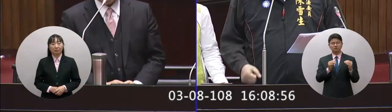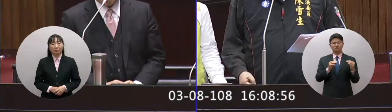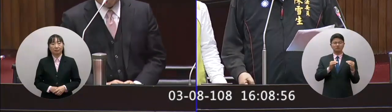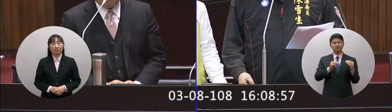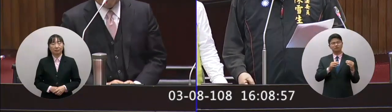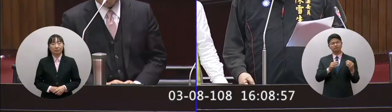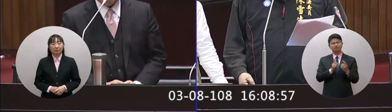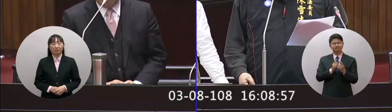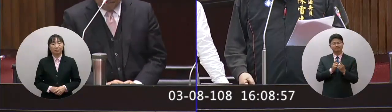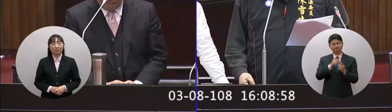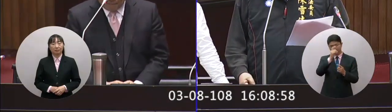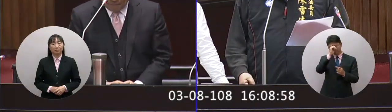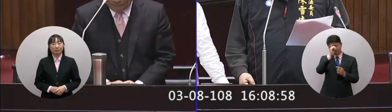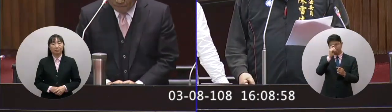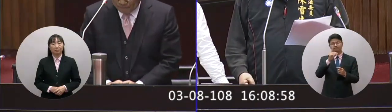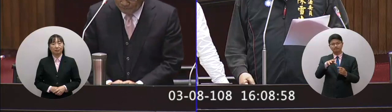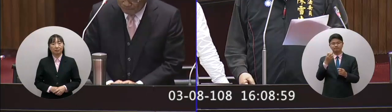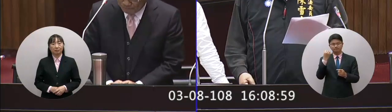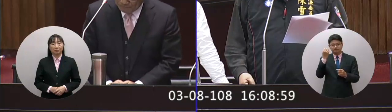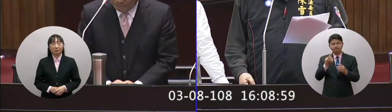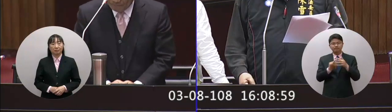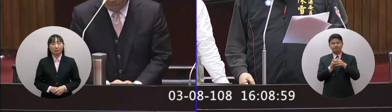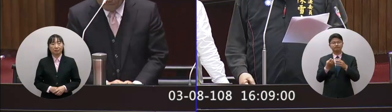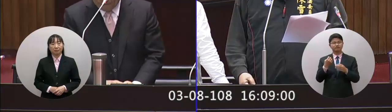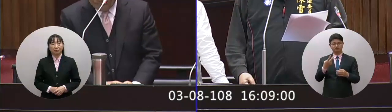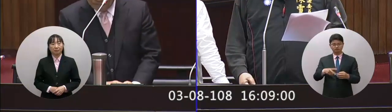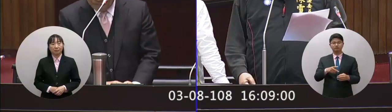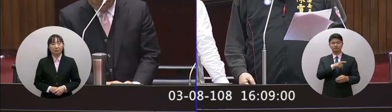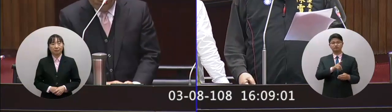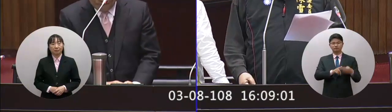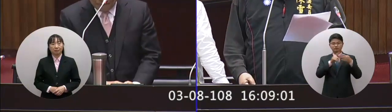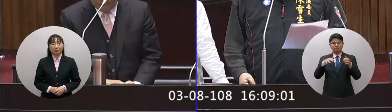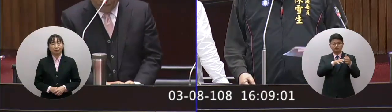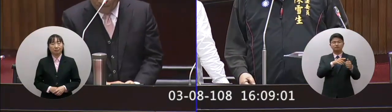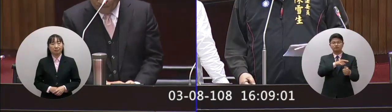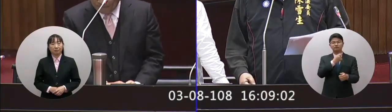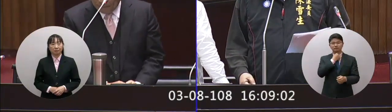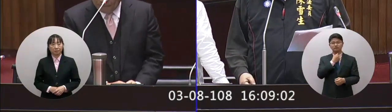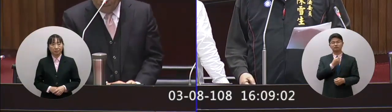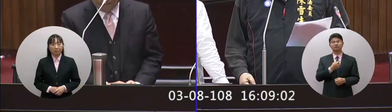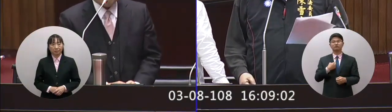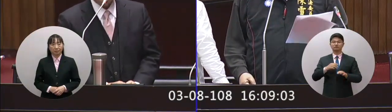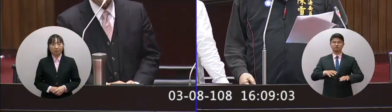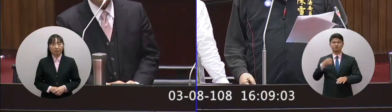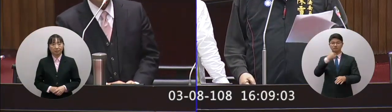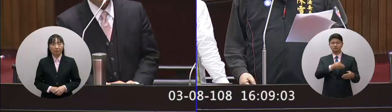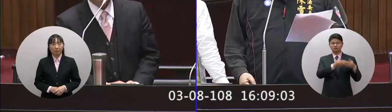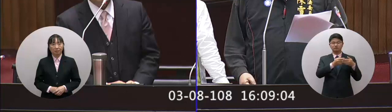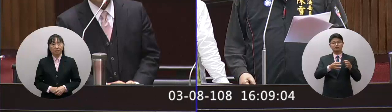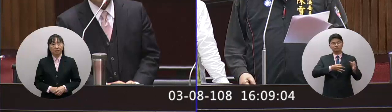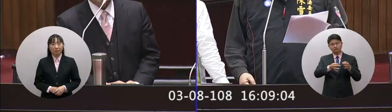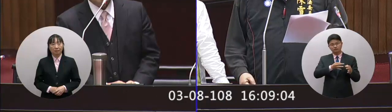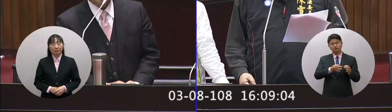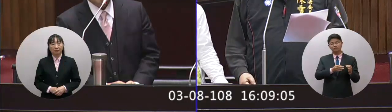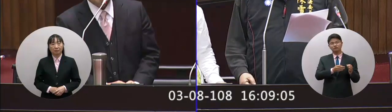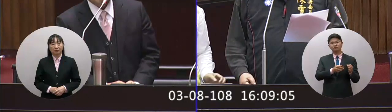求突破。并且掌握两岸议题的主导权哈，我们两岸经贸往来中哈，大